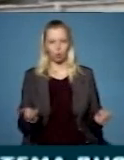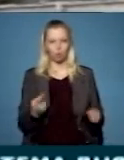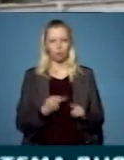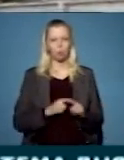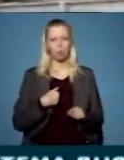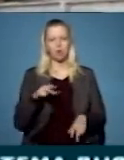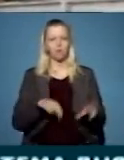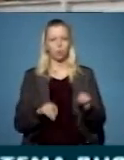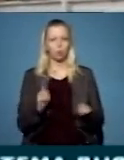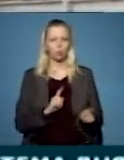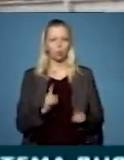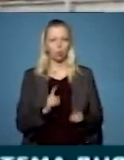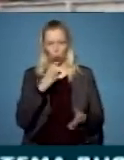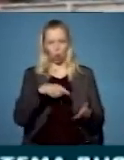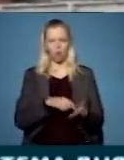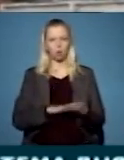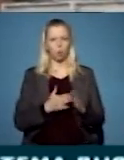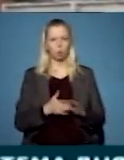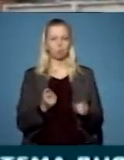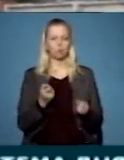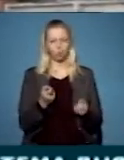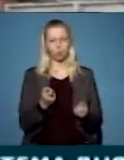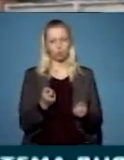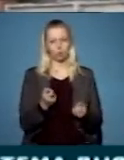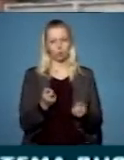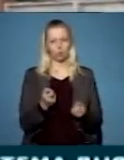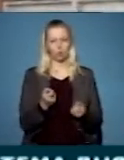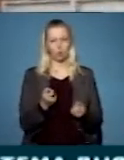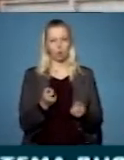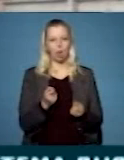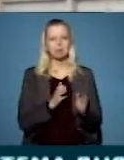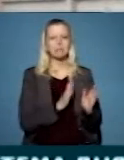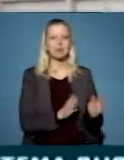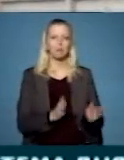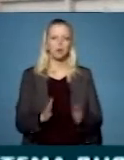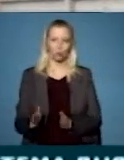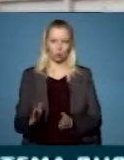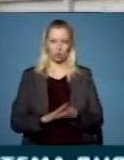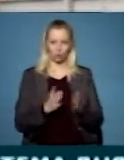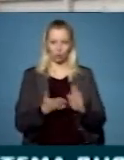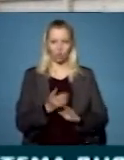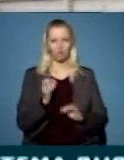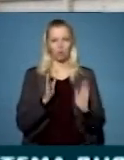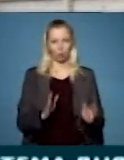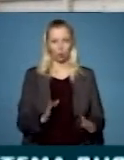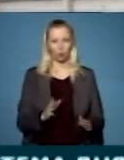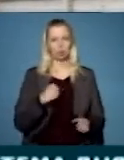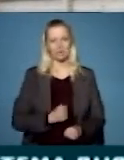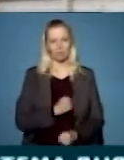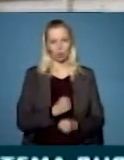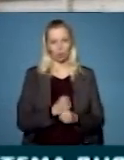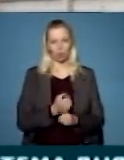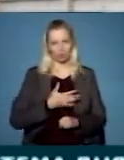Тому я рахую, що вказана обставина якраз трошки стабілізує ситуацію і буде